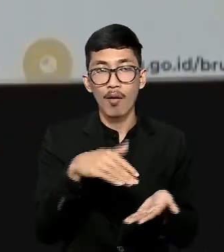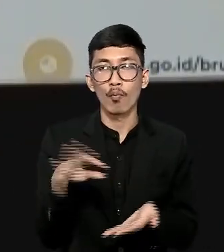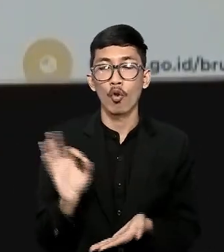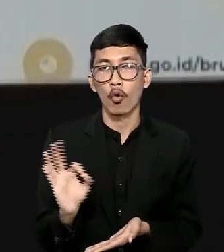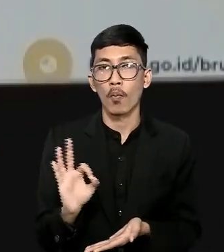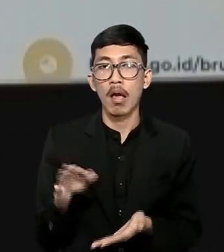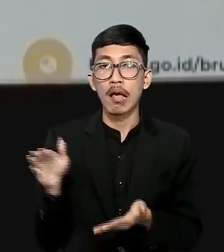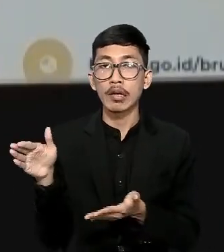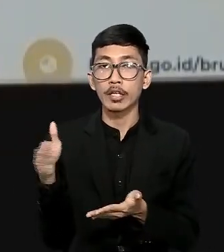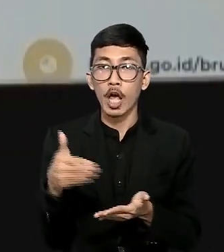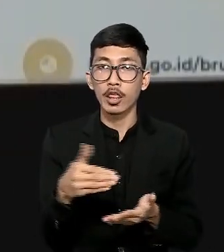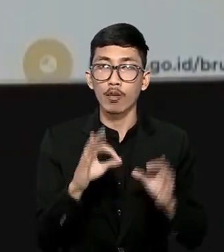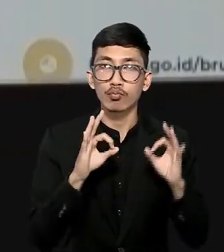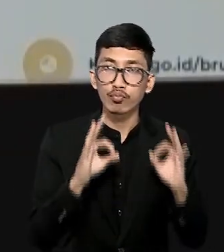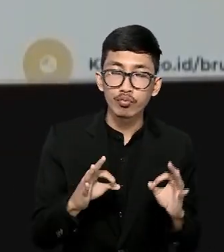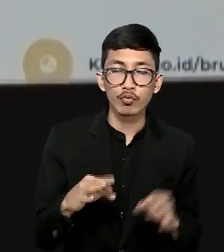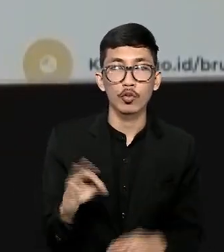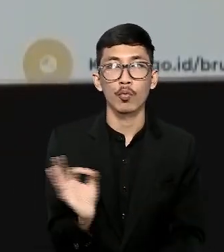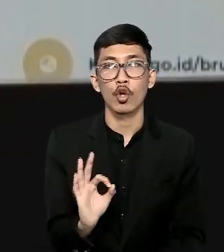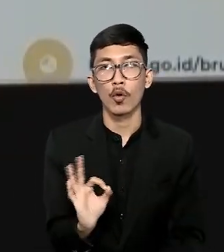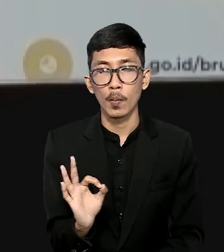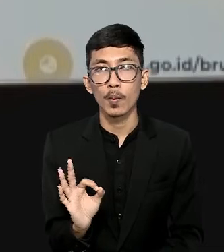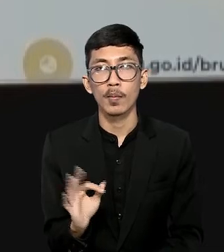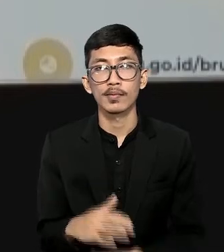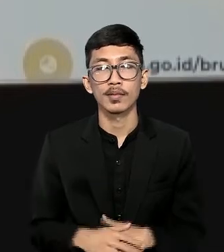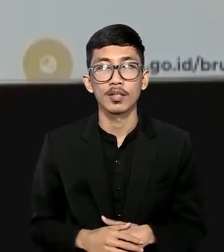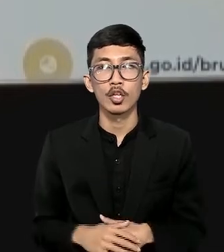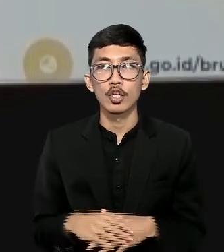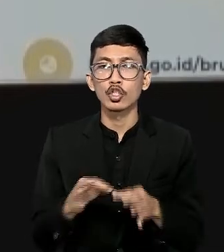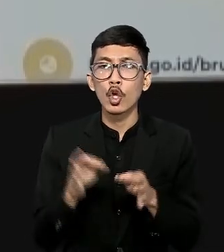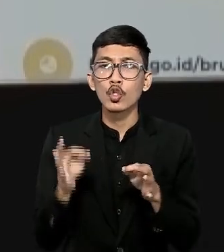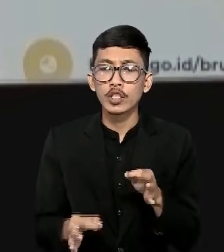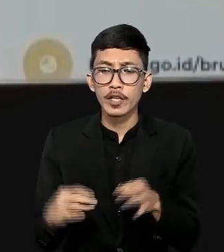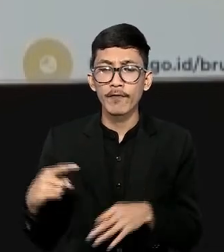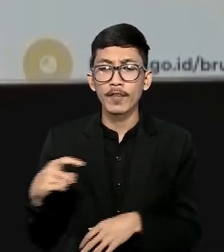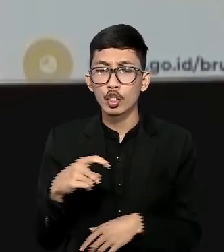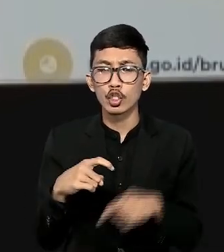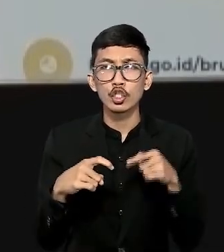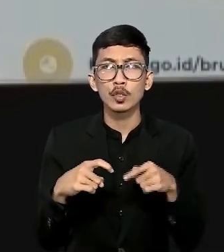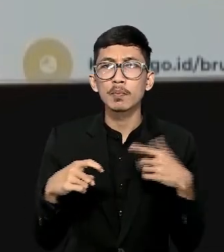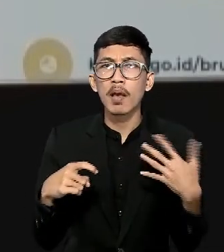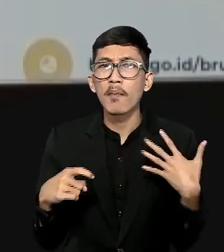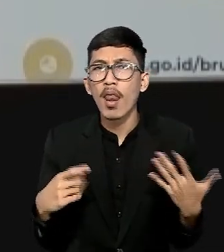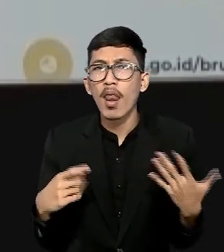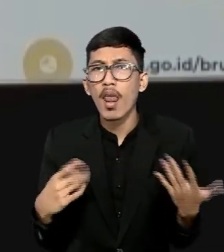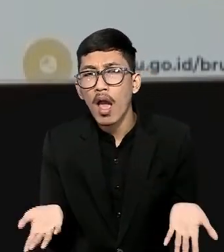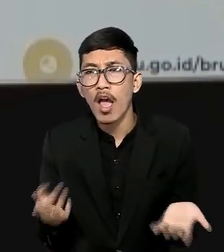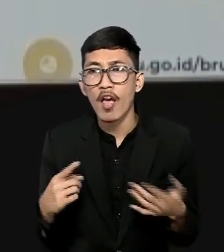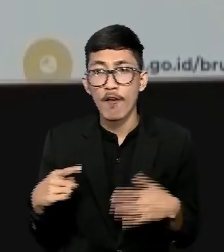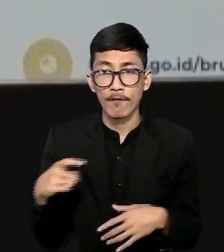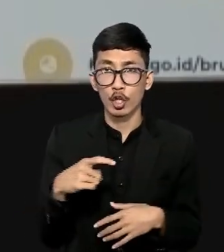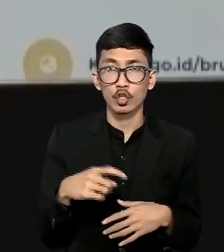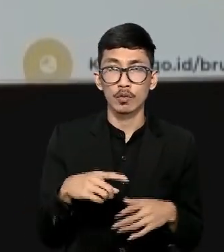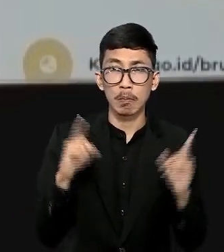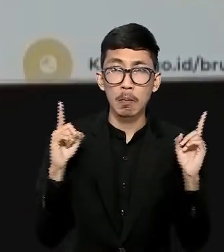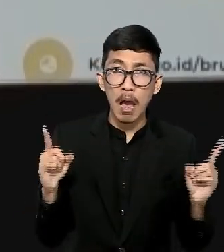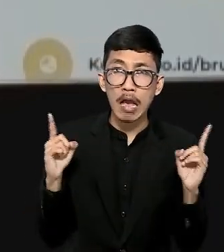ya belum ada data yang komprehensif belum ada konklusinya Apakah tingkat penularannya lebih tinggi